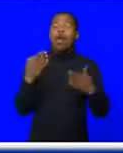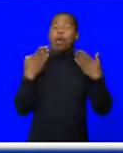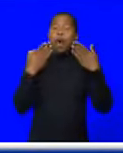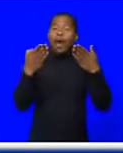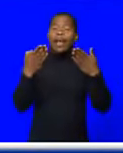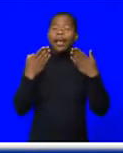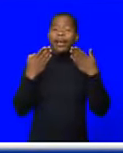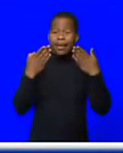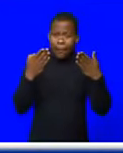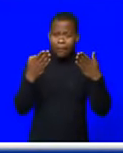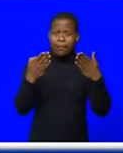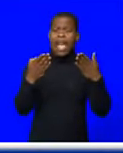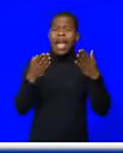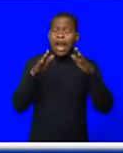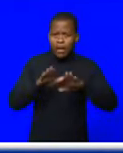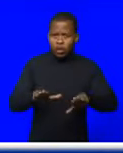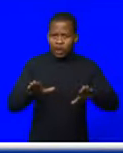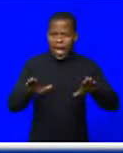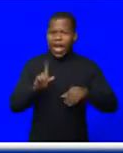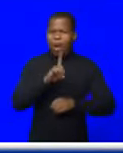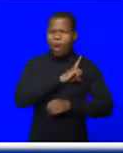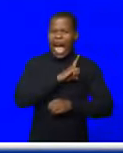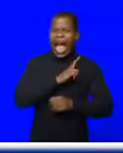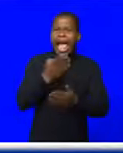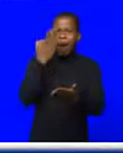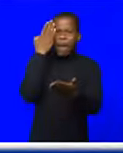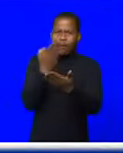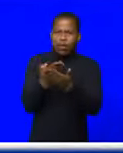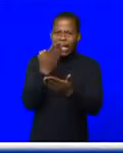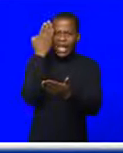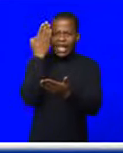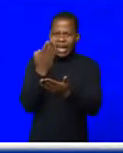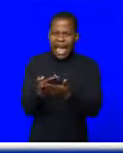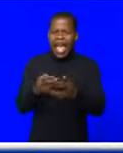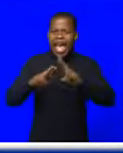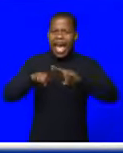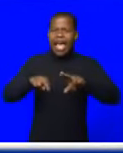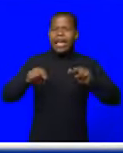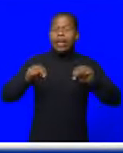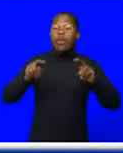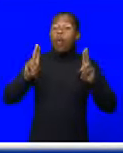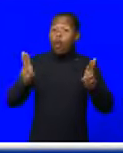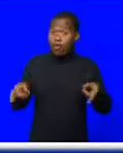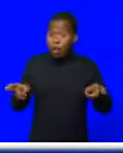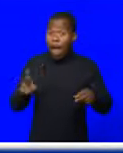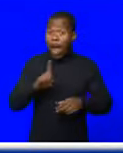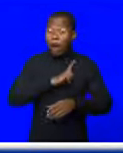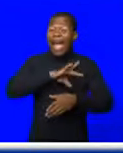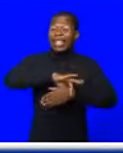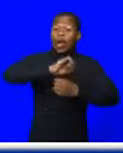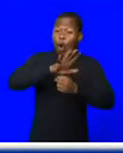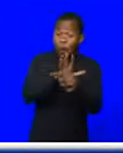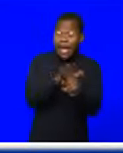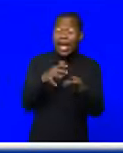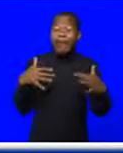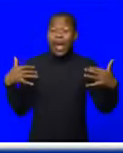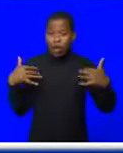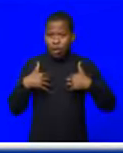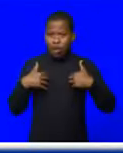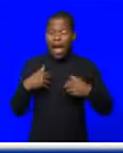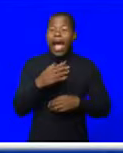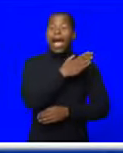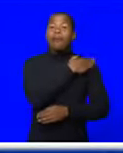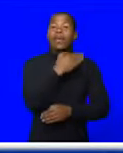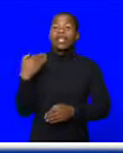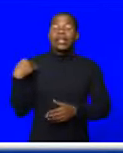umkhuhlane COVID-19 lokwenze ukuthi kube kukhulu ukufunda kwabo. Indvuna yetemfundo bekathimelelwe indvuna yelitiko letebani